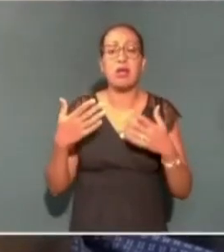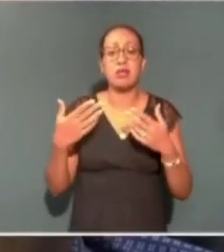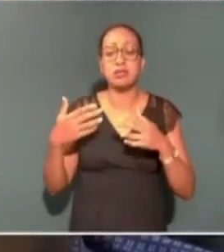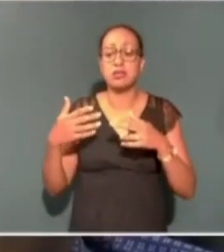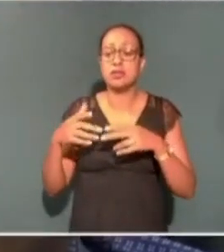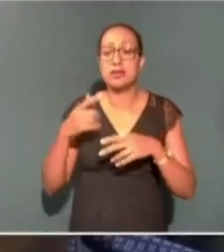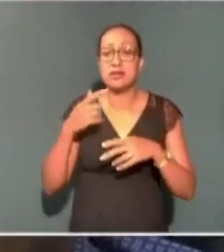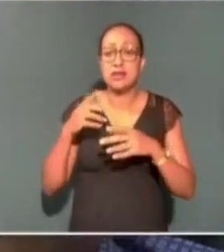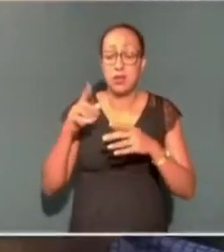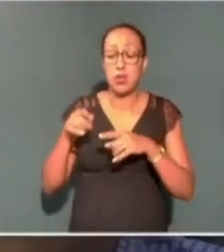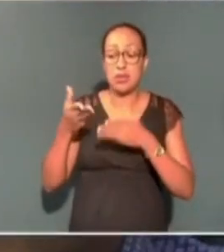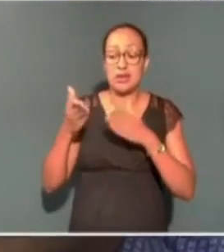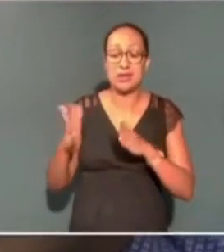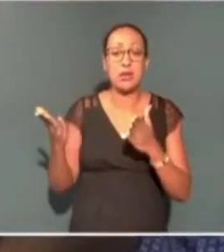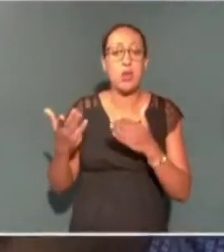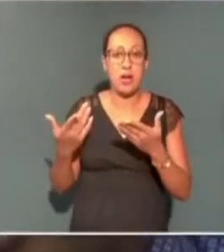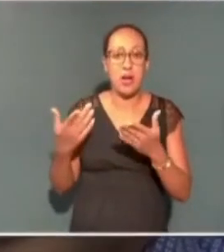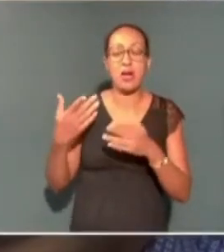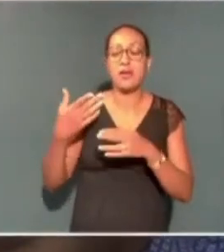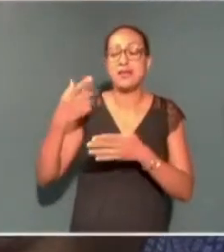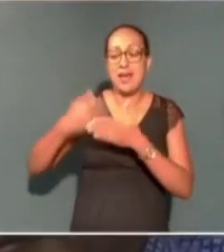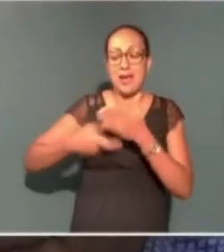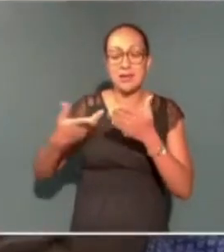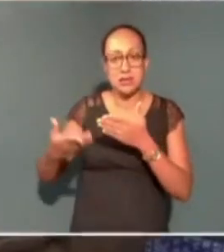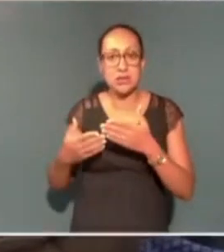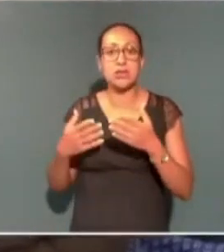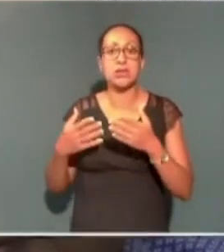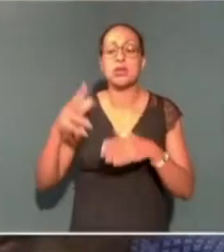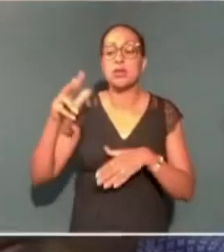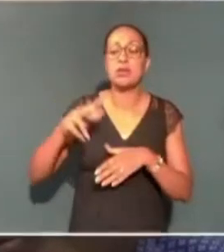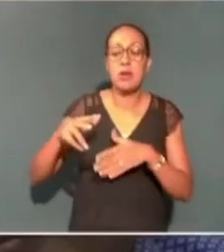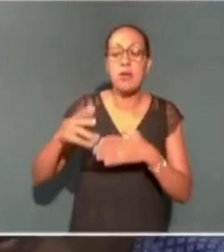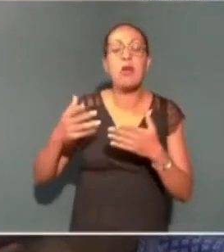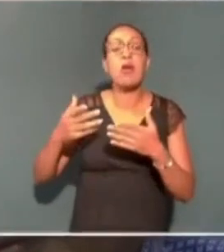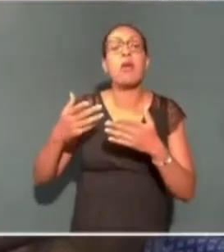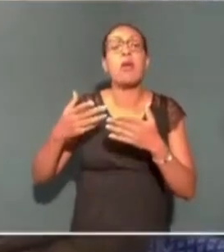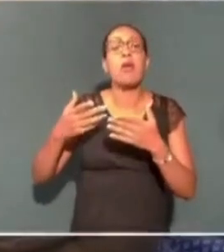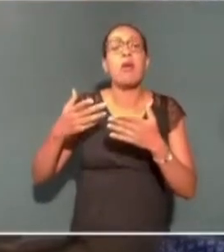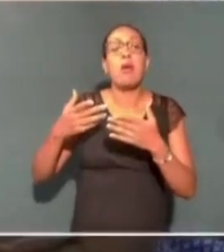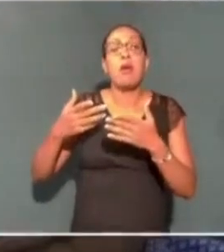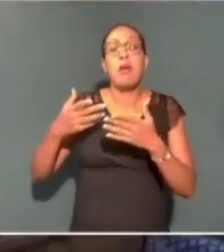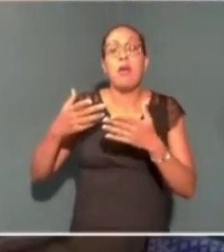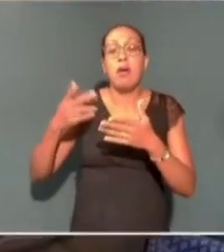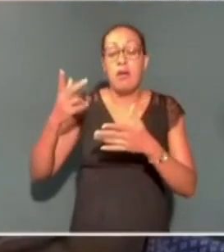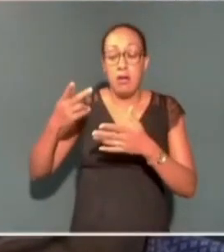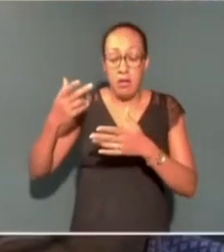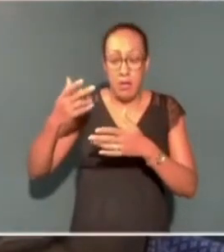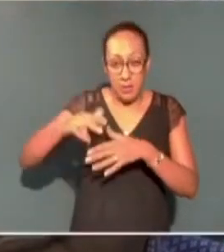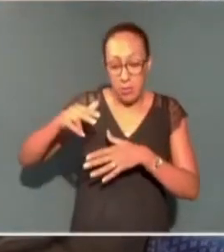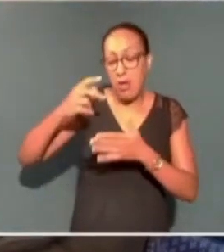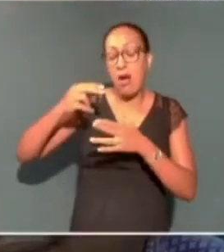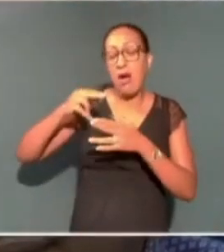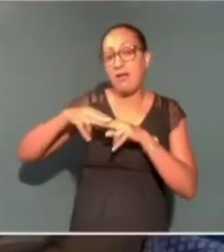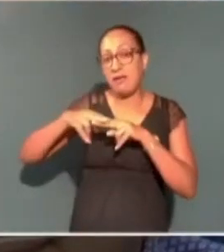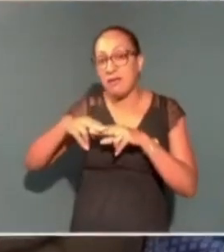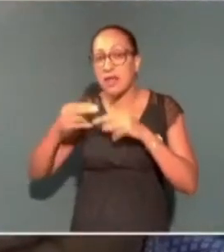plus fortement les logements inoccupés ou occupés occasionnellement par rapport aux logements. Donc il y a un pouvoir fiscal sur lequel on